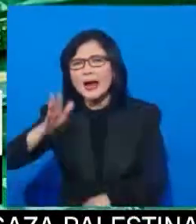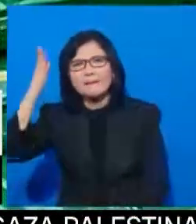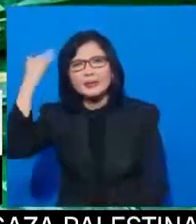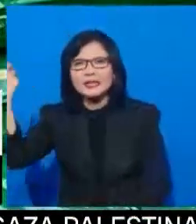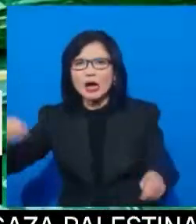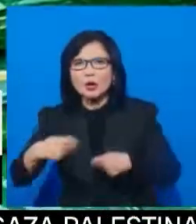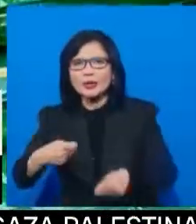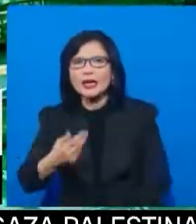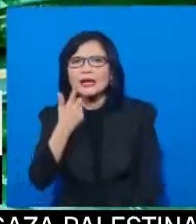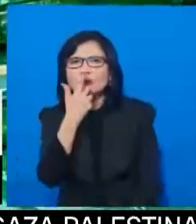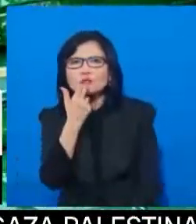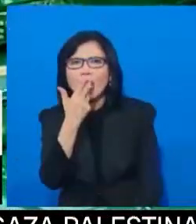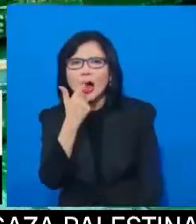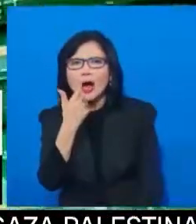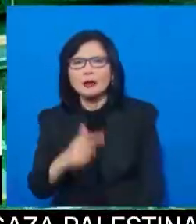gula pasir.